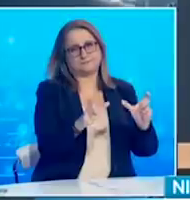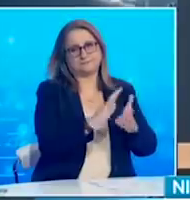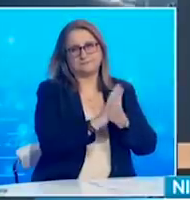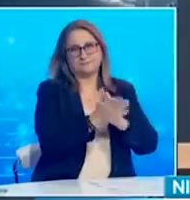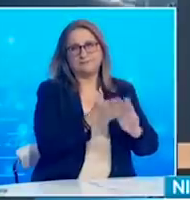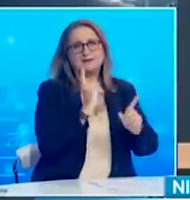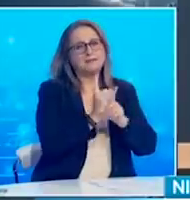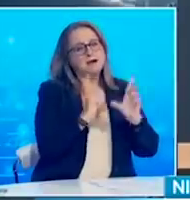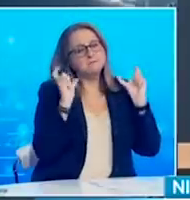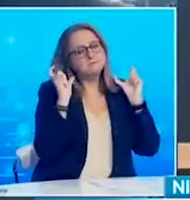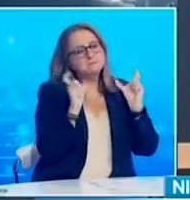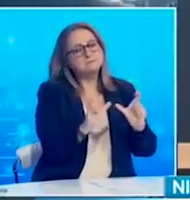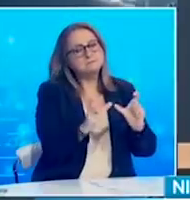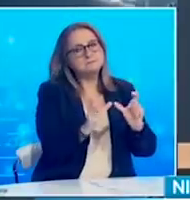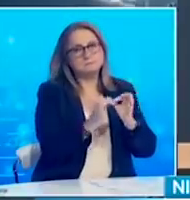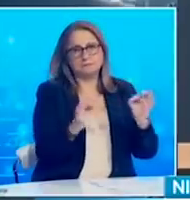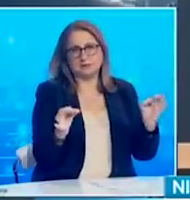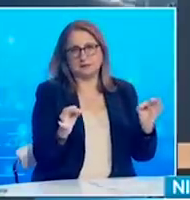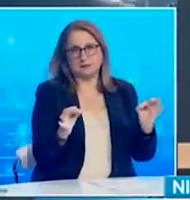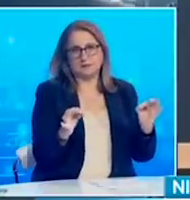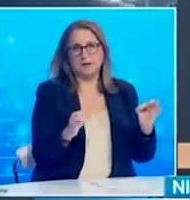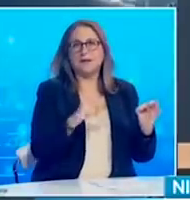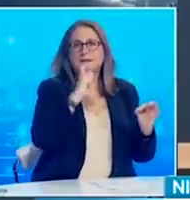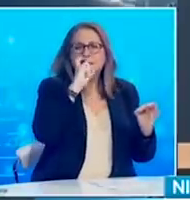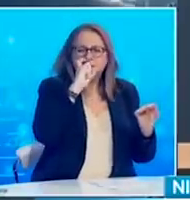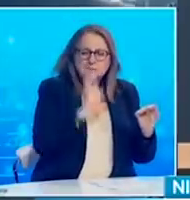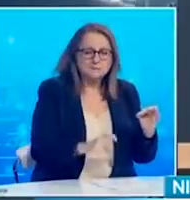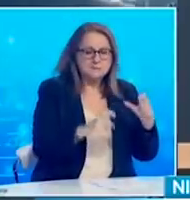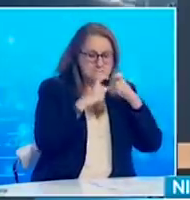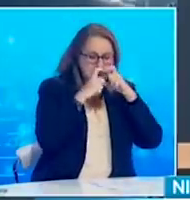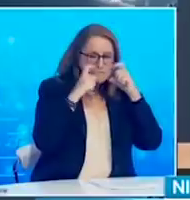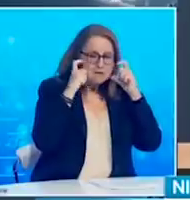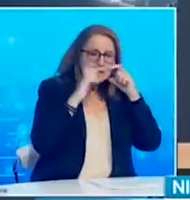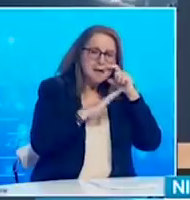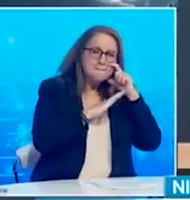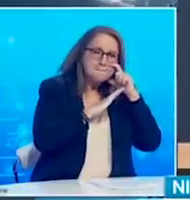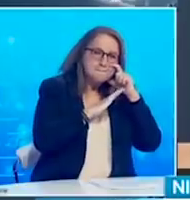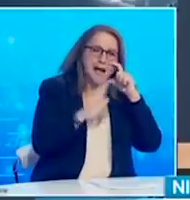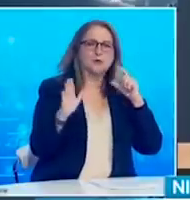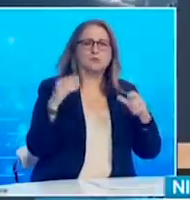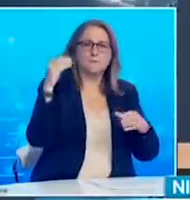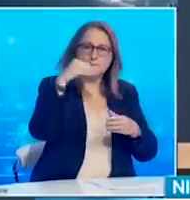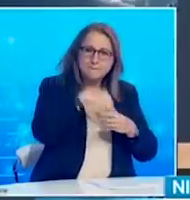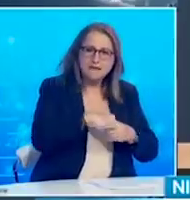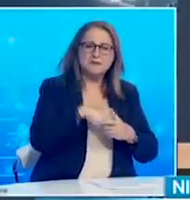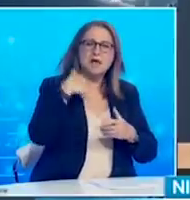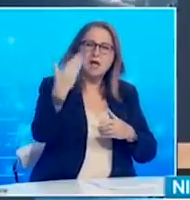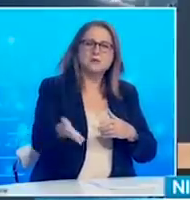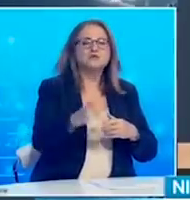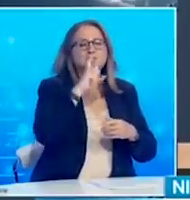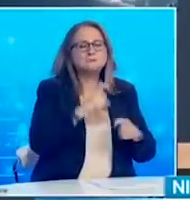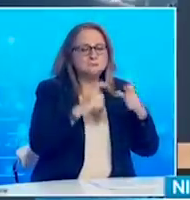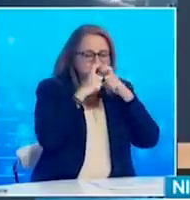ειδικών περιοριστικών μέτρων. Δηλαδή, είναι υποχρεωτική παντού η χρήση μάσκας τόσο στους εσωτερικούς όσο και στους εξωτερικούς